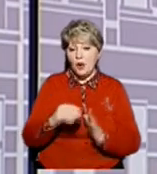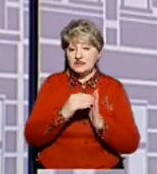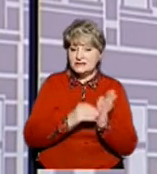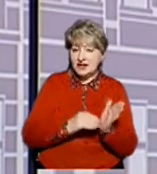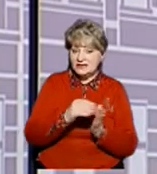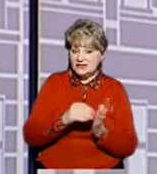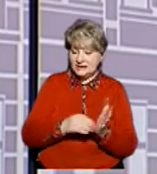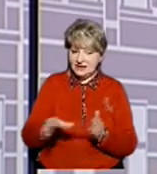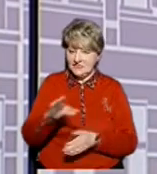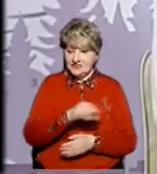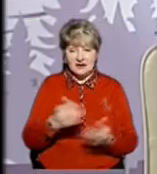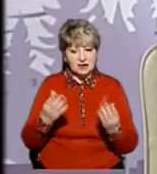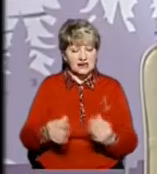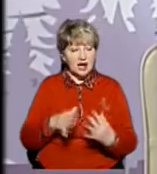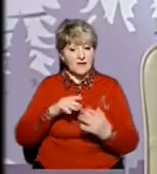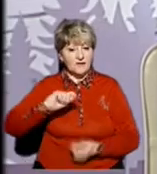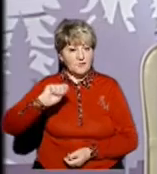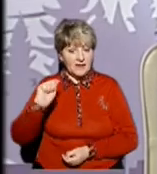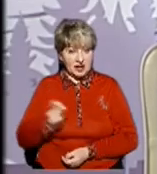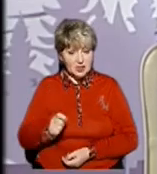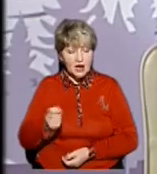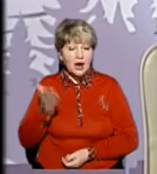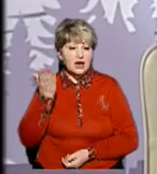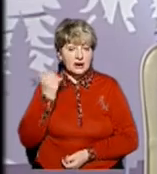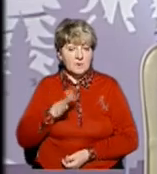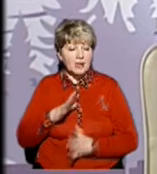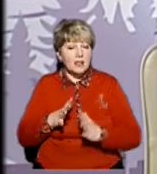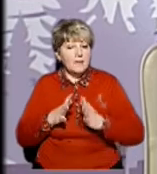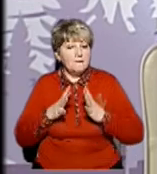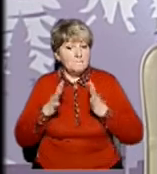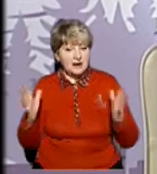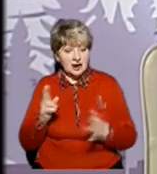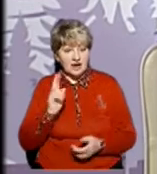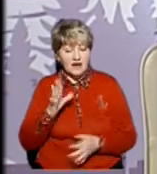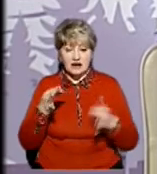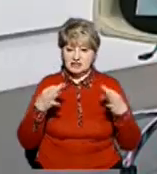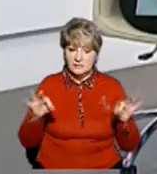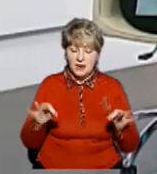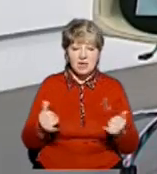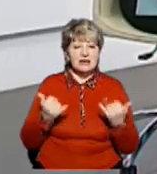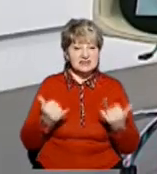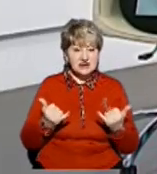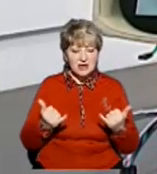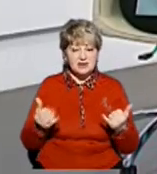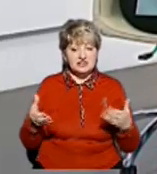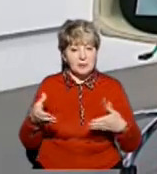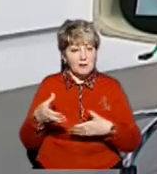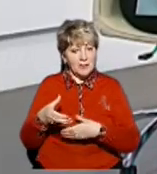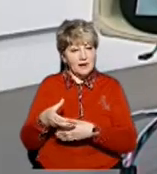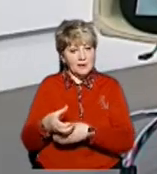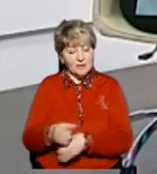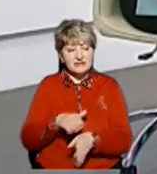статистиці за оці всі дні війни, то раніше їх було більше квартир вільних. Зараз їх все менше і